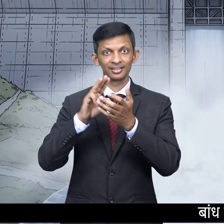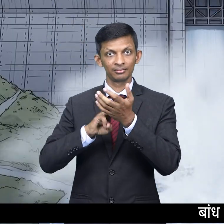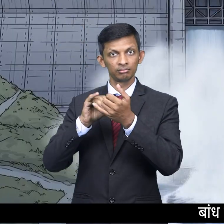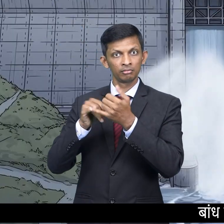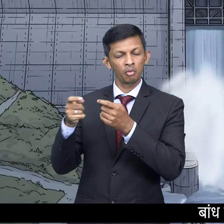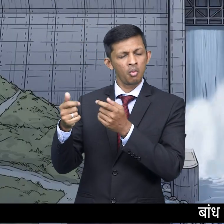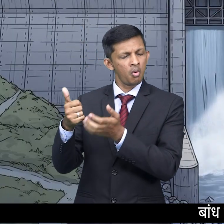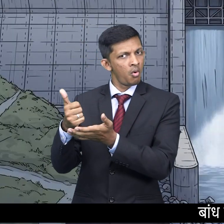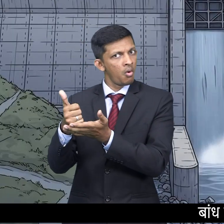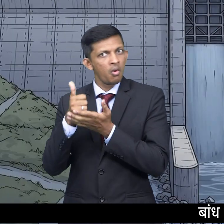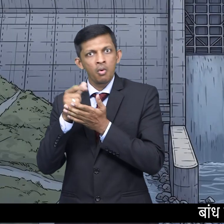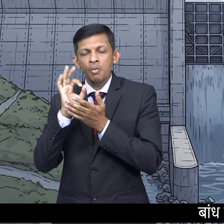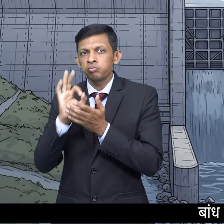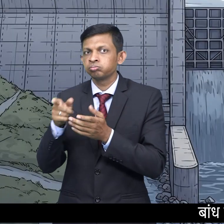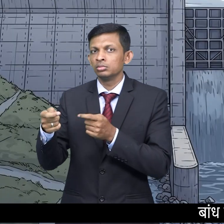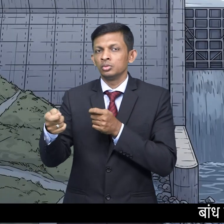बांध बाढ़ को नियंत्रित करने,